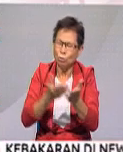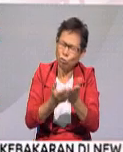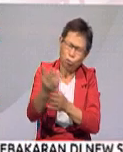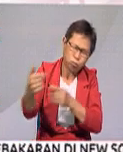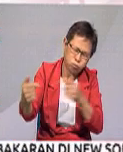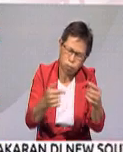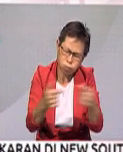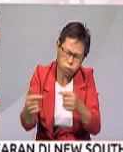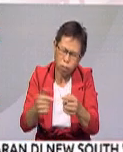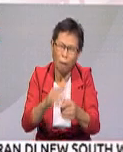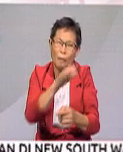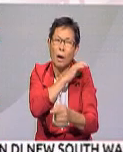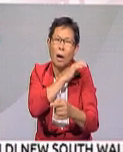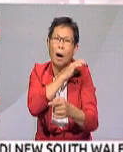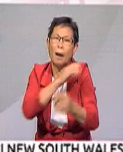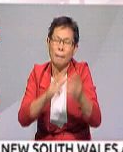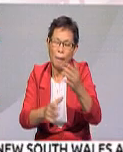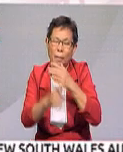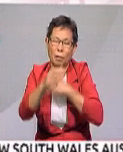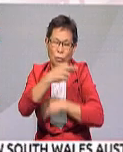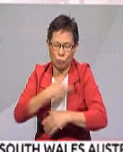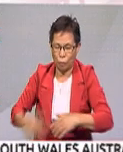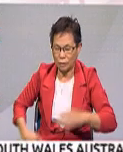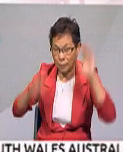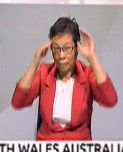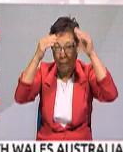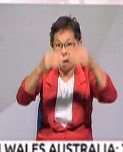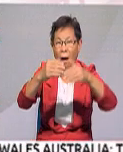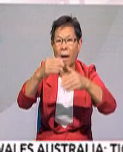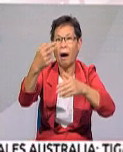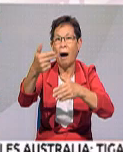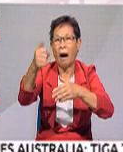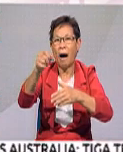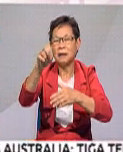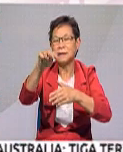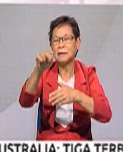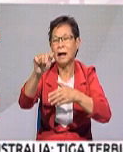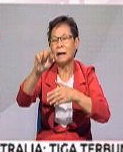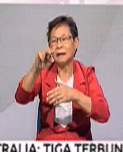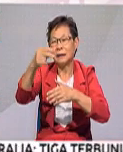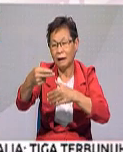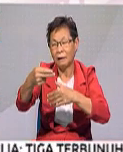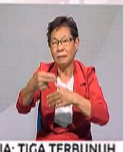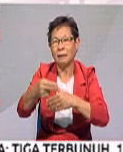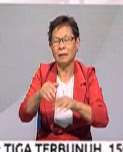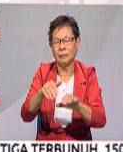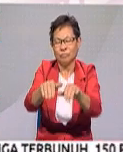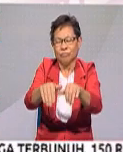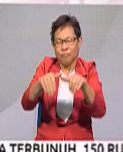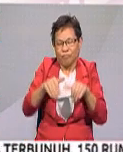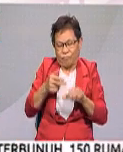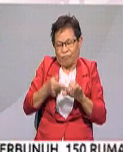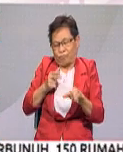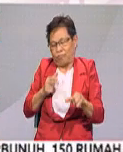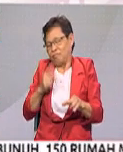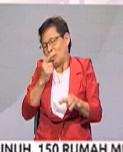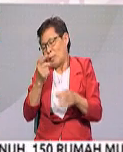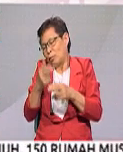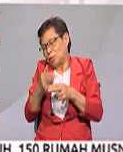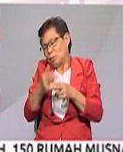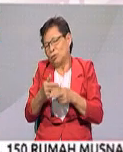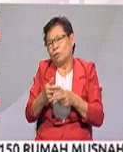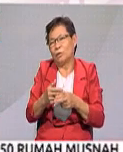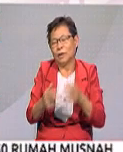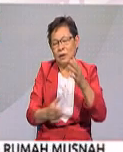berterusan apabila pemangku Raja Pahang Tengku Hassanal Ibrahim Alamsyah Al Sultan Abdullah berundur diri daripada pencalonan